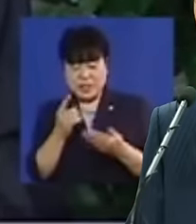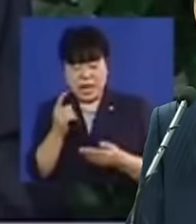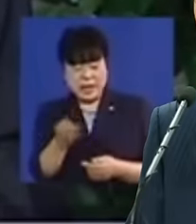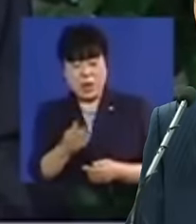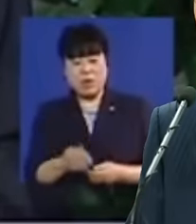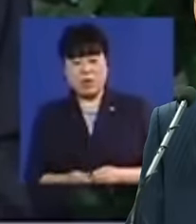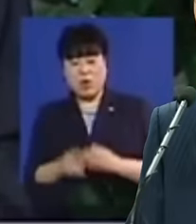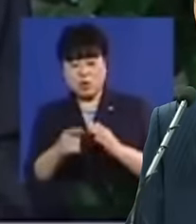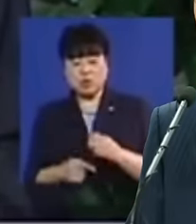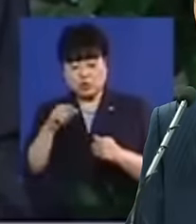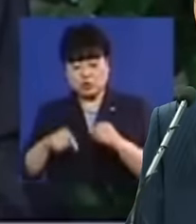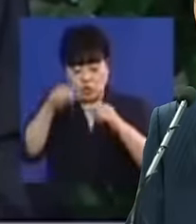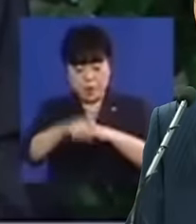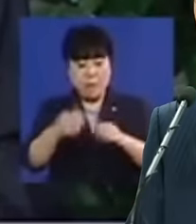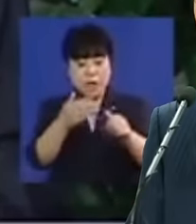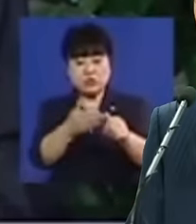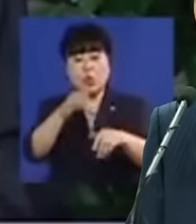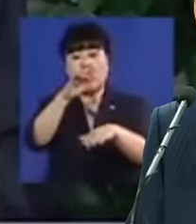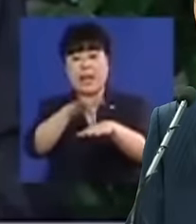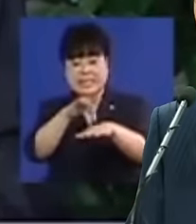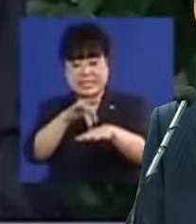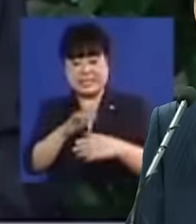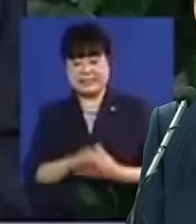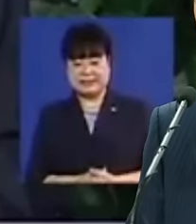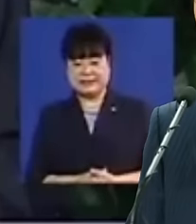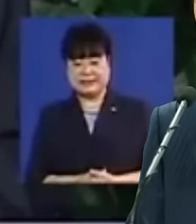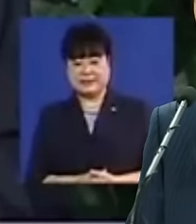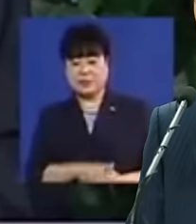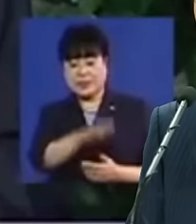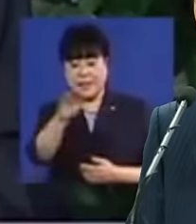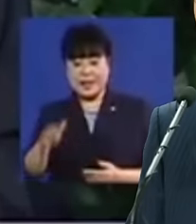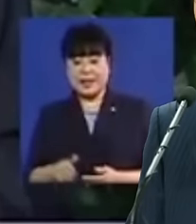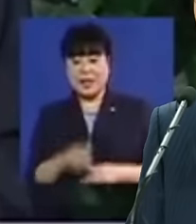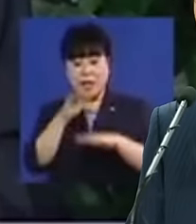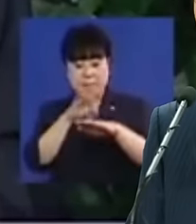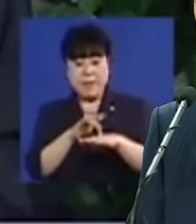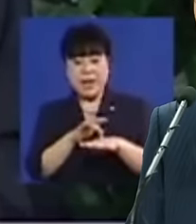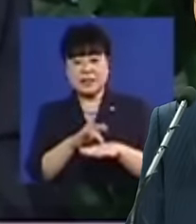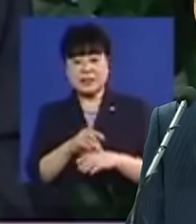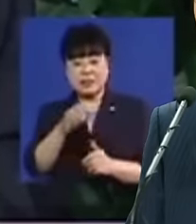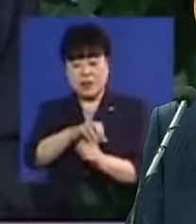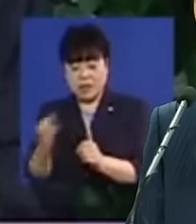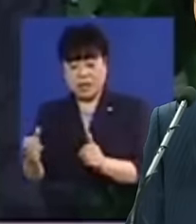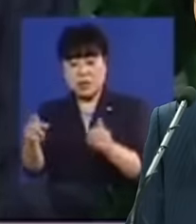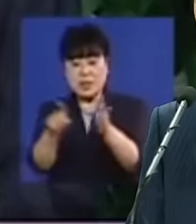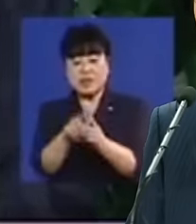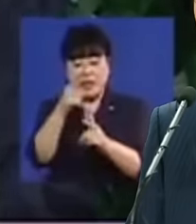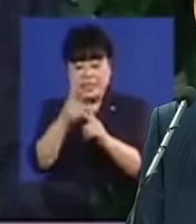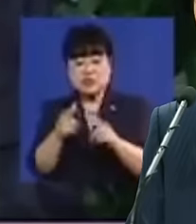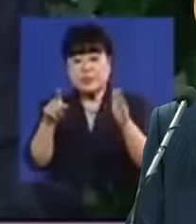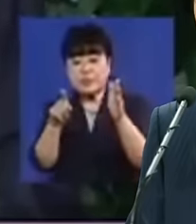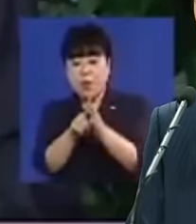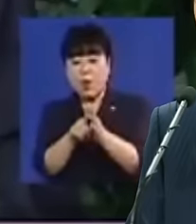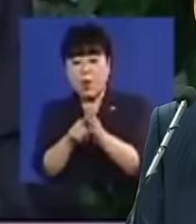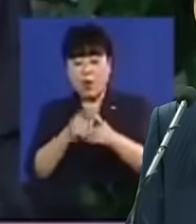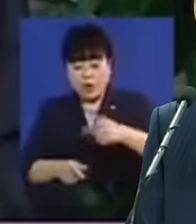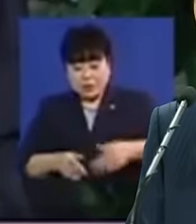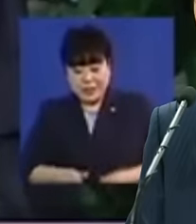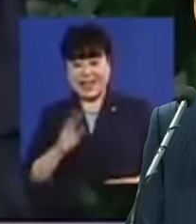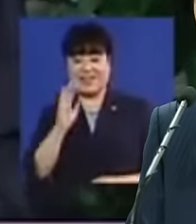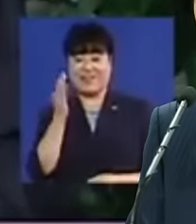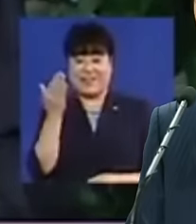도둑질하고 죽이고 멸망시키는 일밖에 하지 않습니다. 우리가 마귀에서 노예남을 받으려면 예수님을 믿고 거듭나야 되는